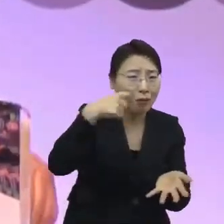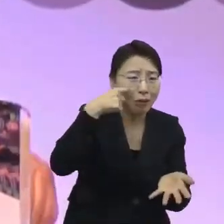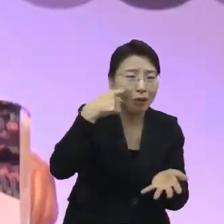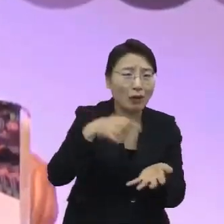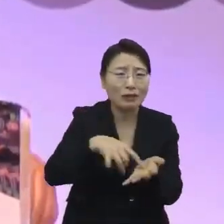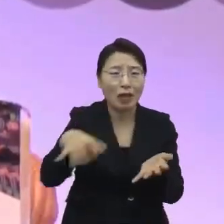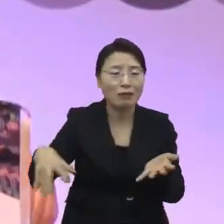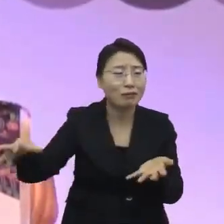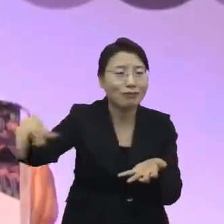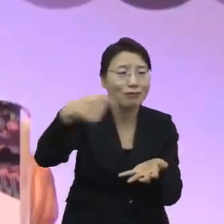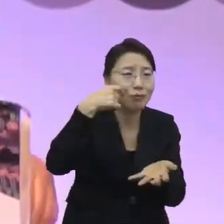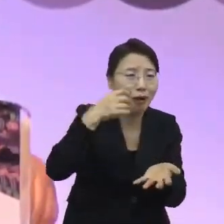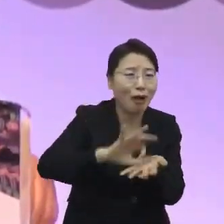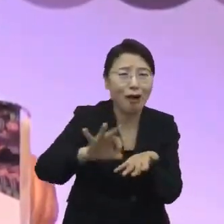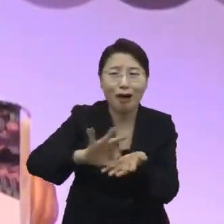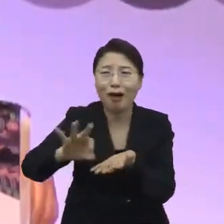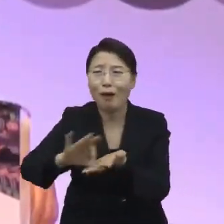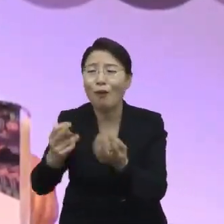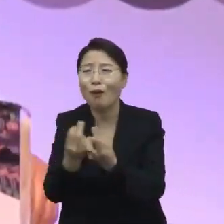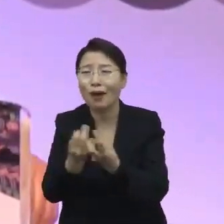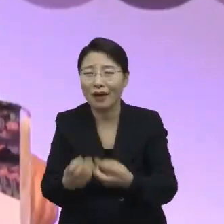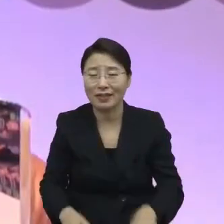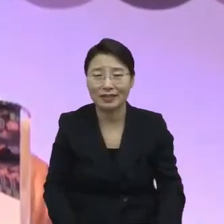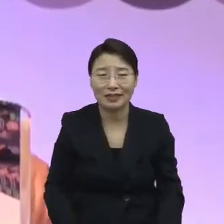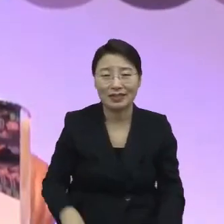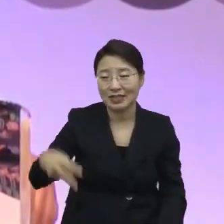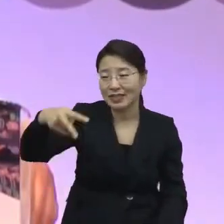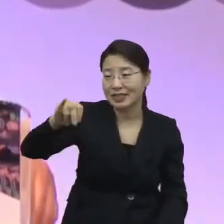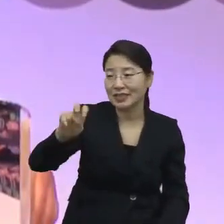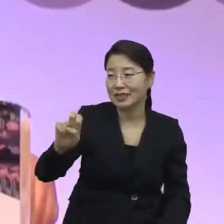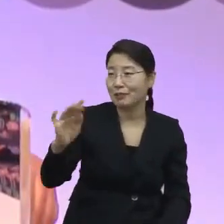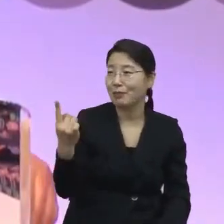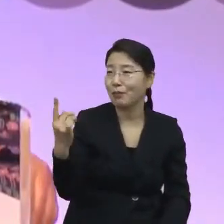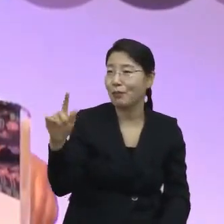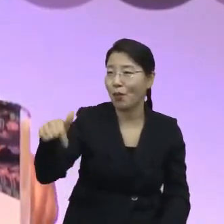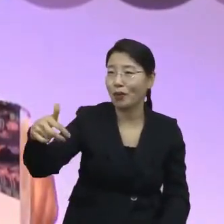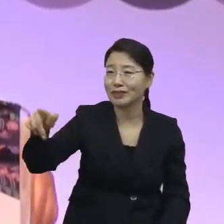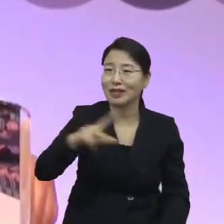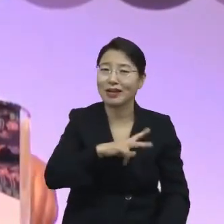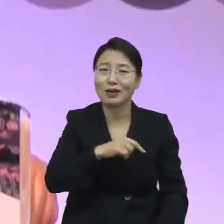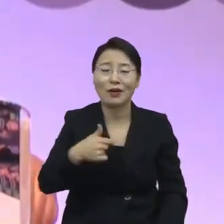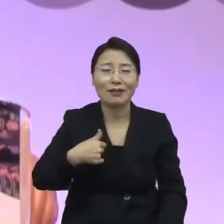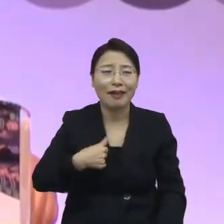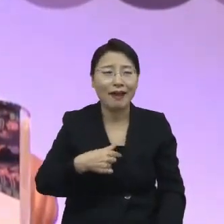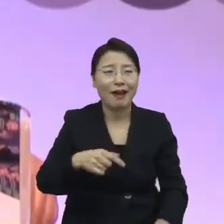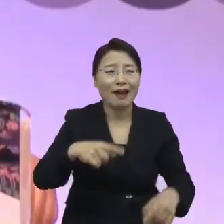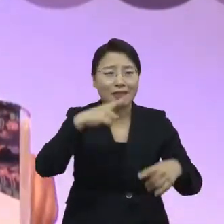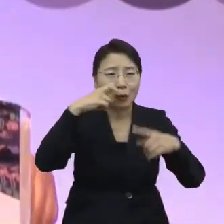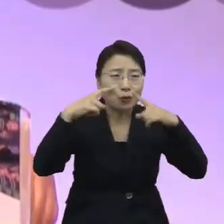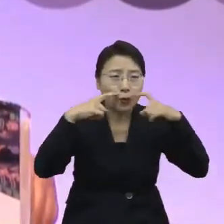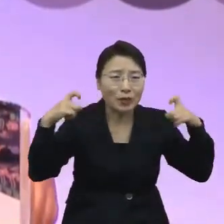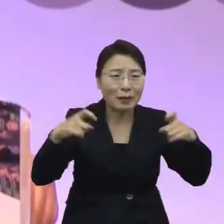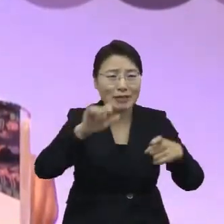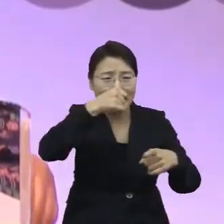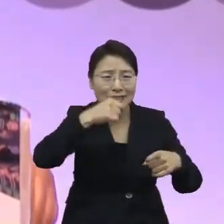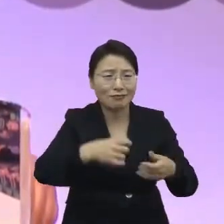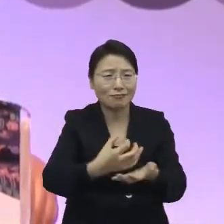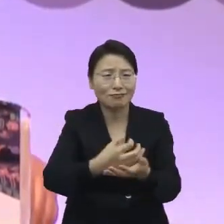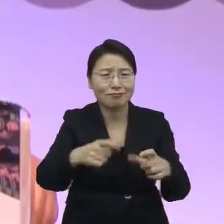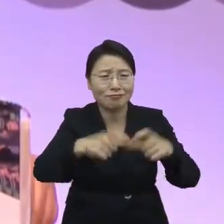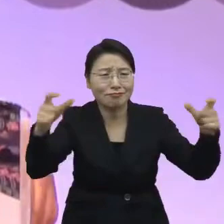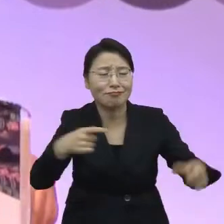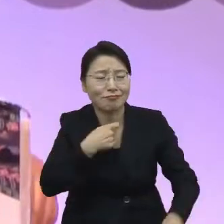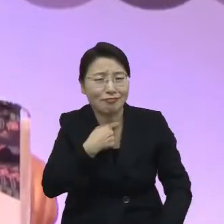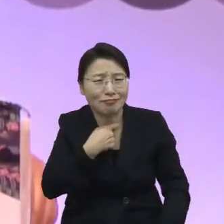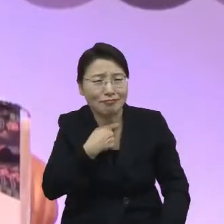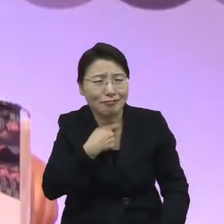돈은 많이 써야 되는데 신복자 의원님은 우리 동네에 예산 많이 가져가야 되는데 이걸 어떻게 할 거? 예산은 줄여야 되는데